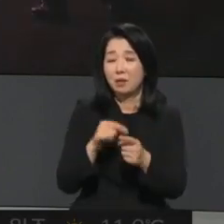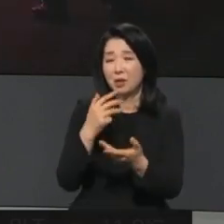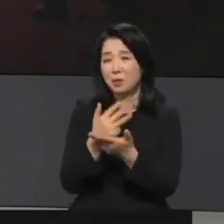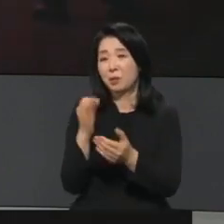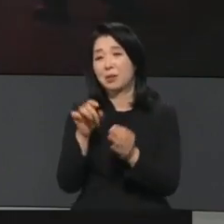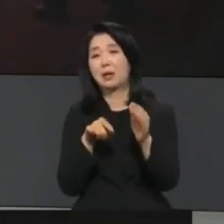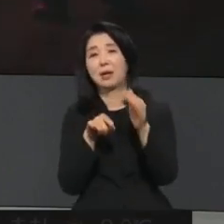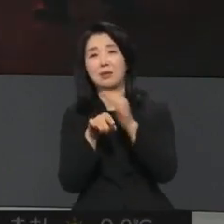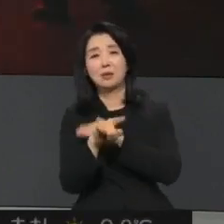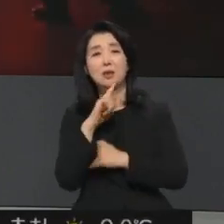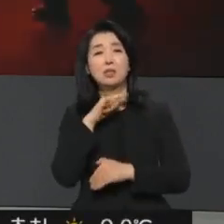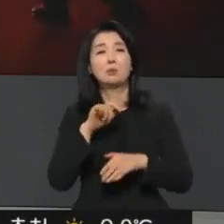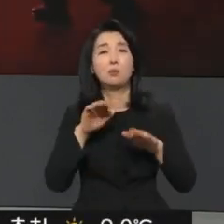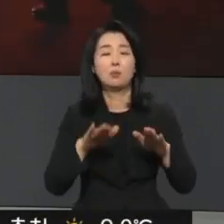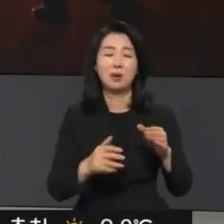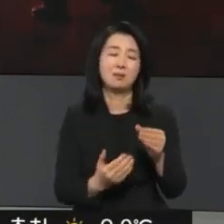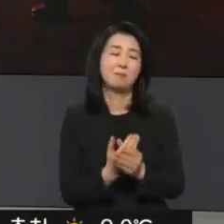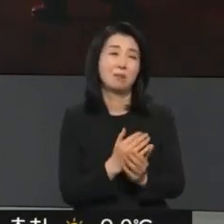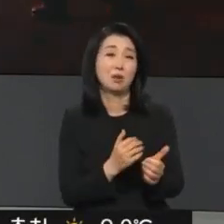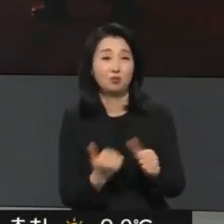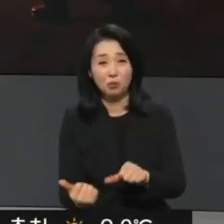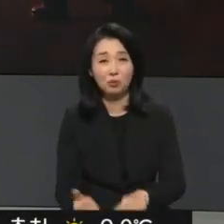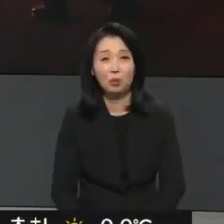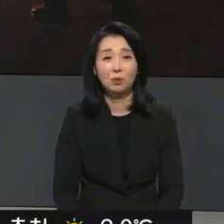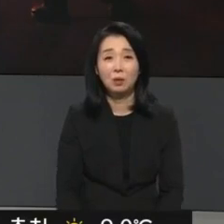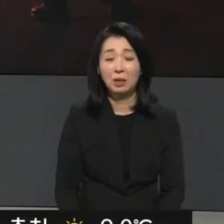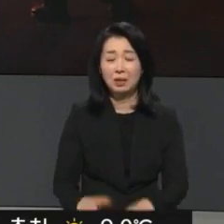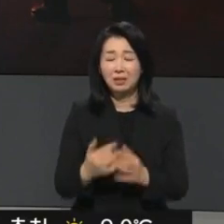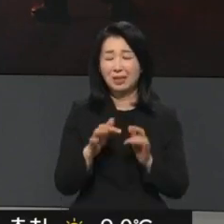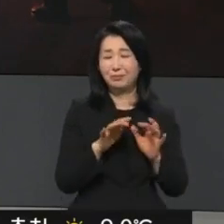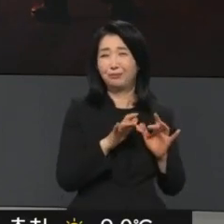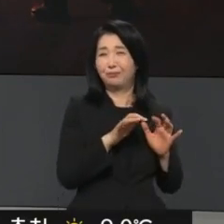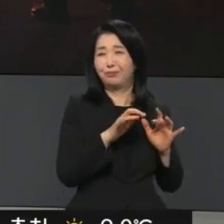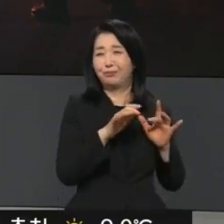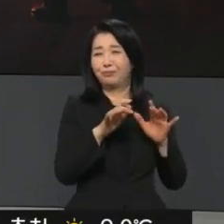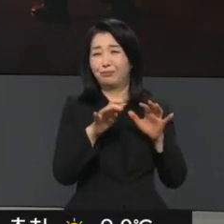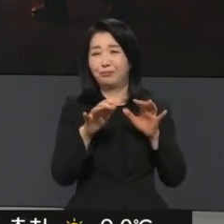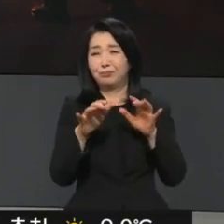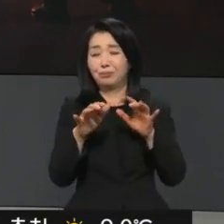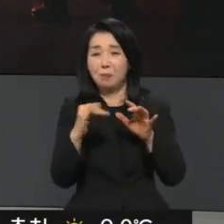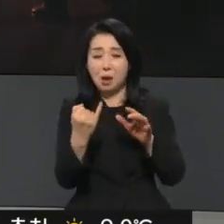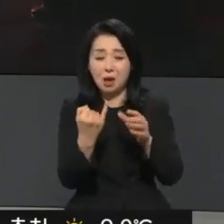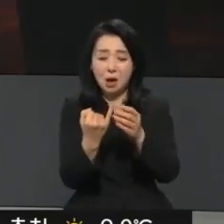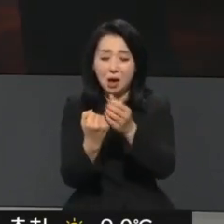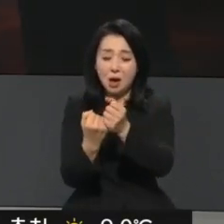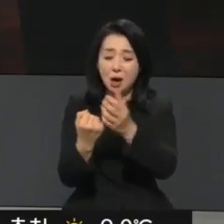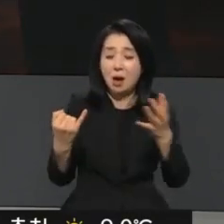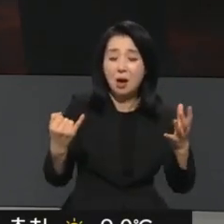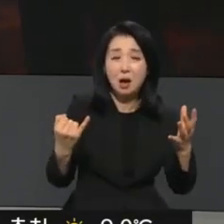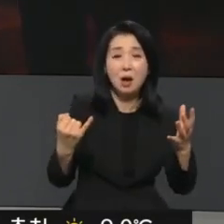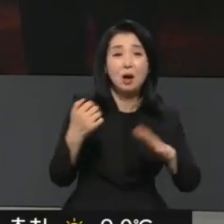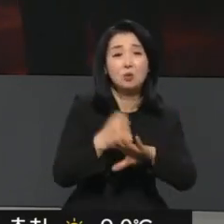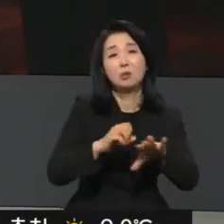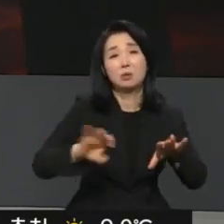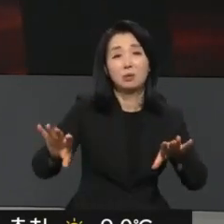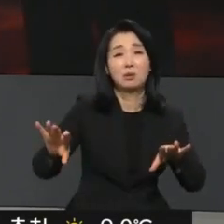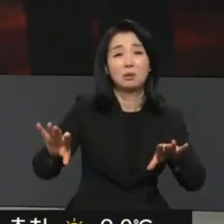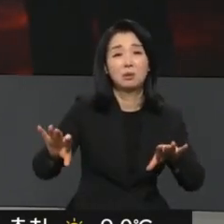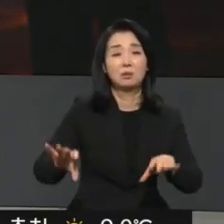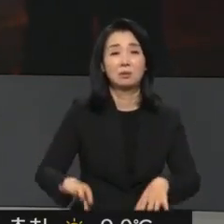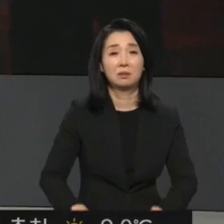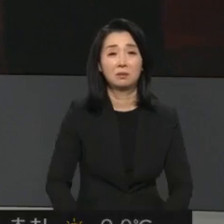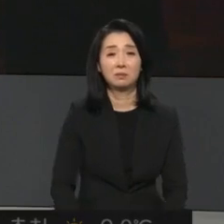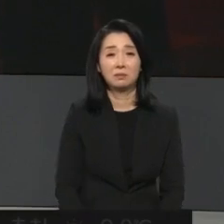잠시 들렀다가 15분 만에 참사를 당했습니다 임팔 떠밀려 손을 놓친 예비신부를 현장에서 이뤘다고 본인을